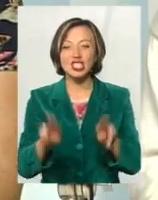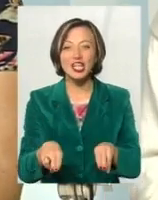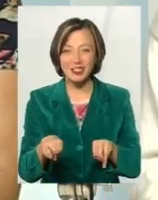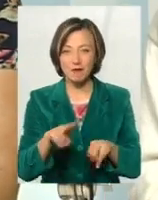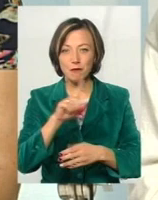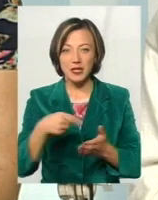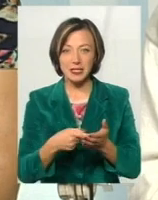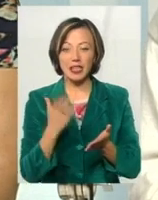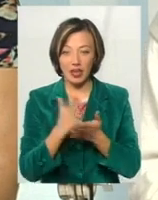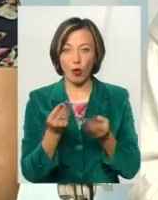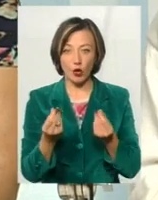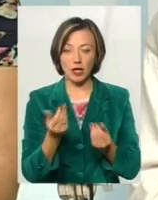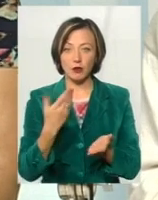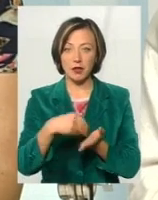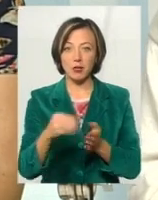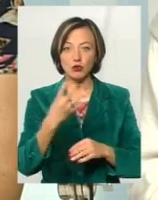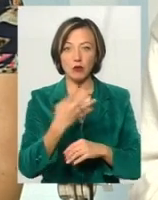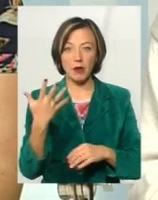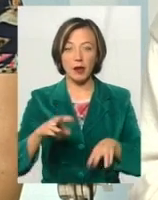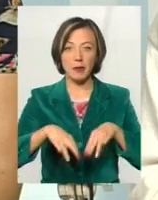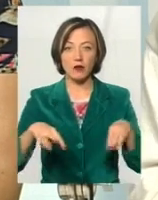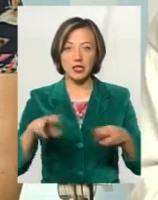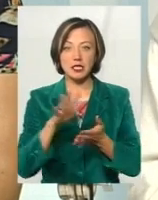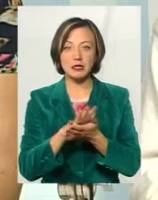якщо придбати, скажімо, за 45 мільйонів